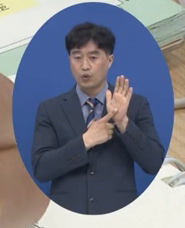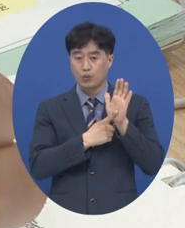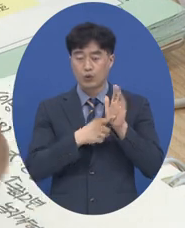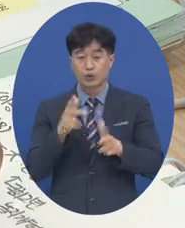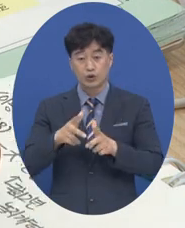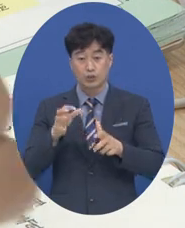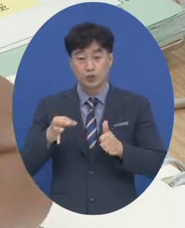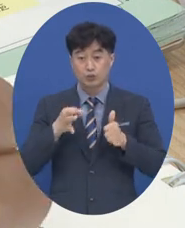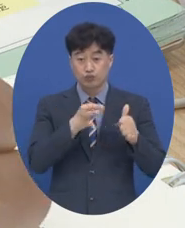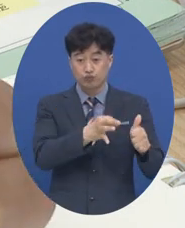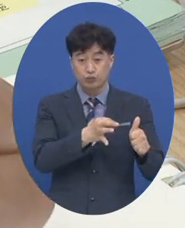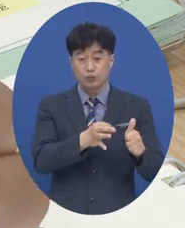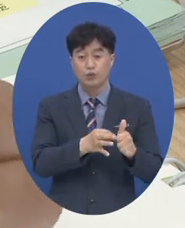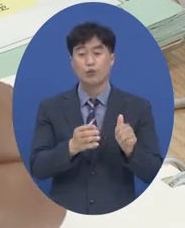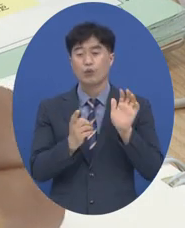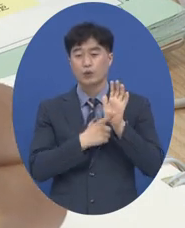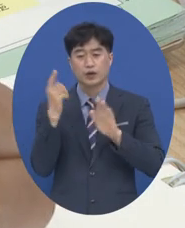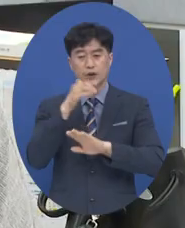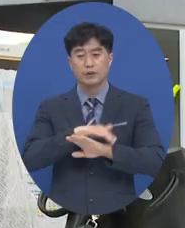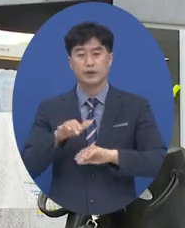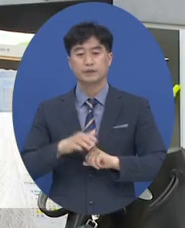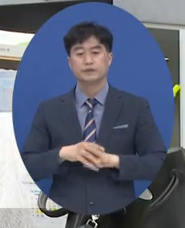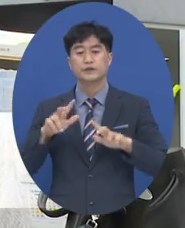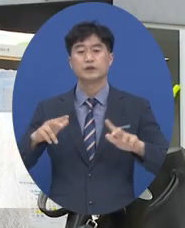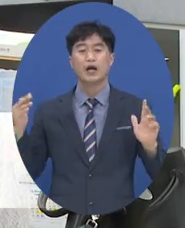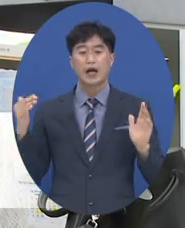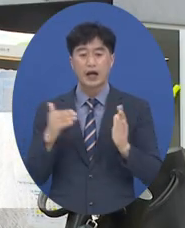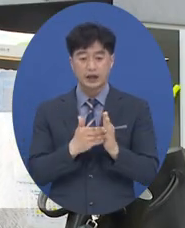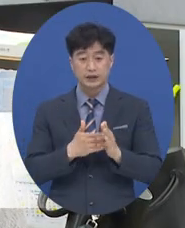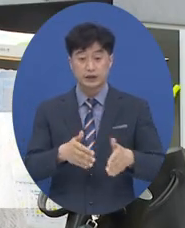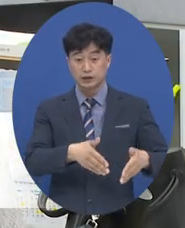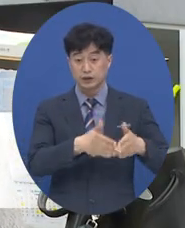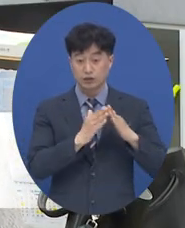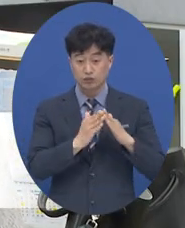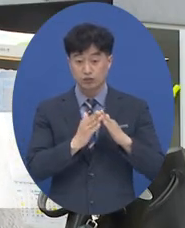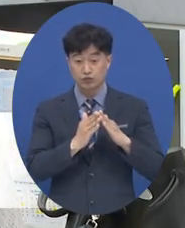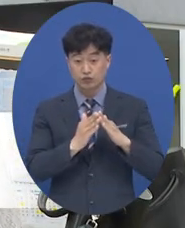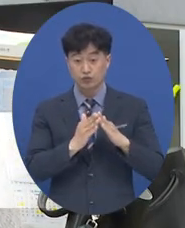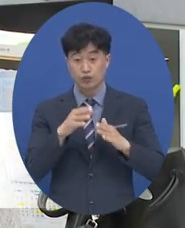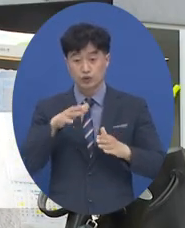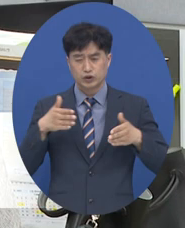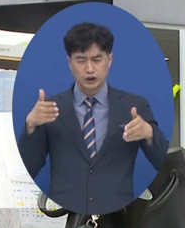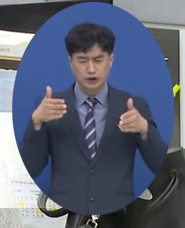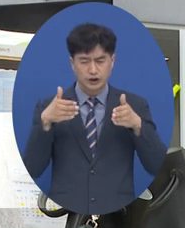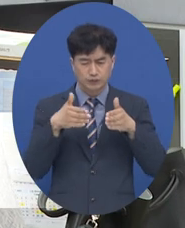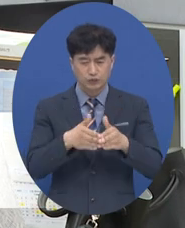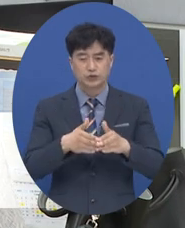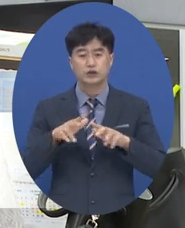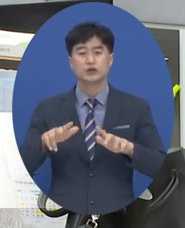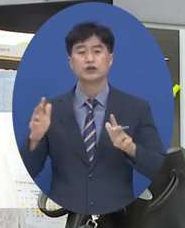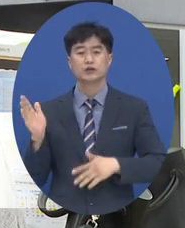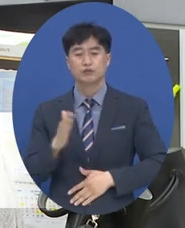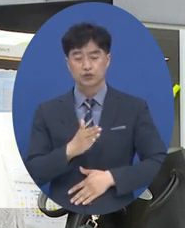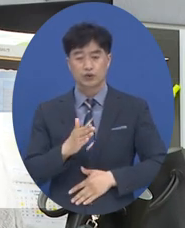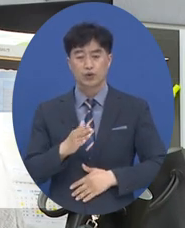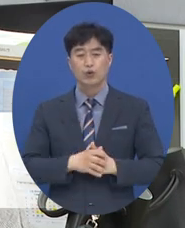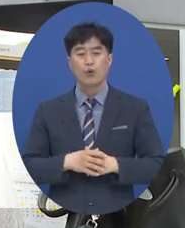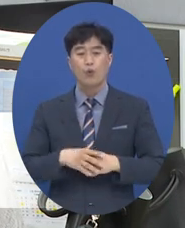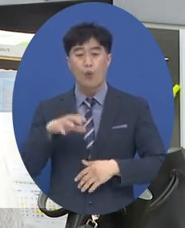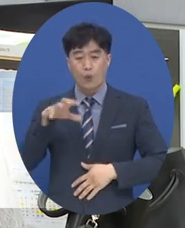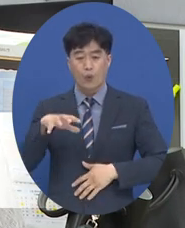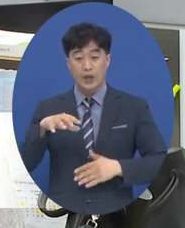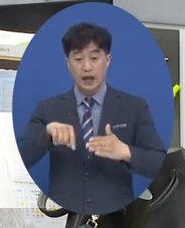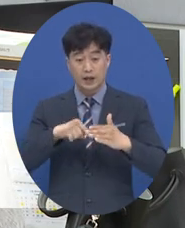적극 홍보할 계획입니다 지금까지는 조성이라는 하드웨어 측면의 집중을 했었다면 이제부터는 공간에